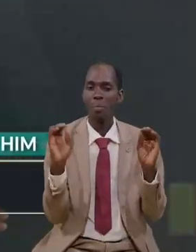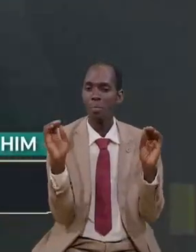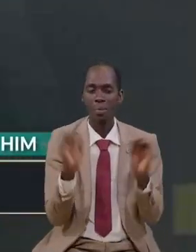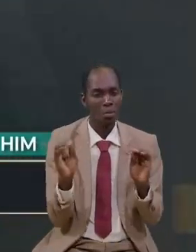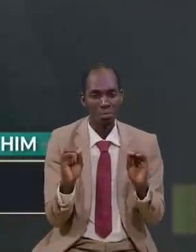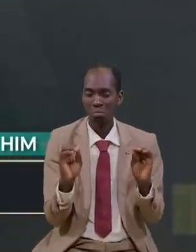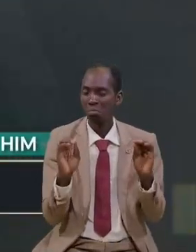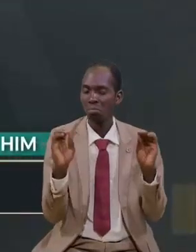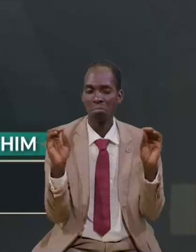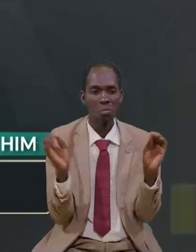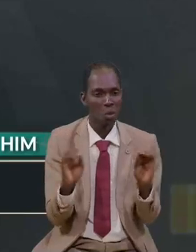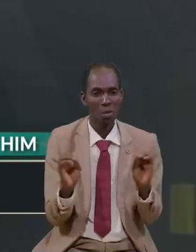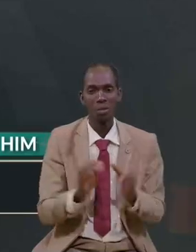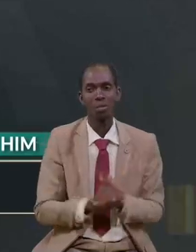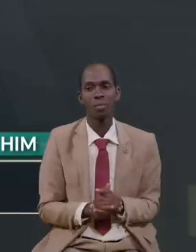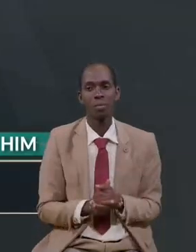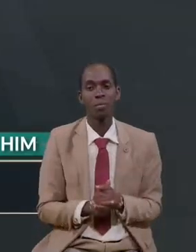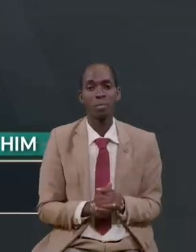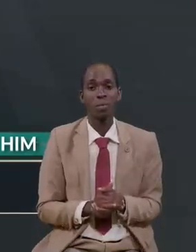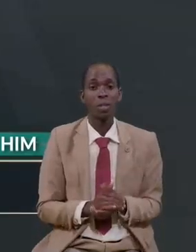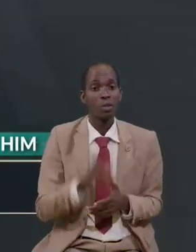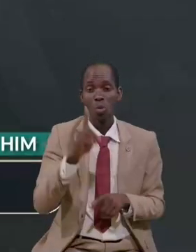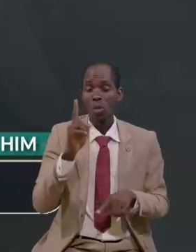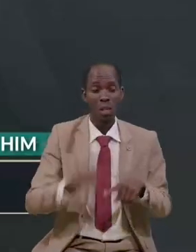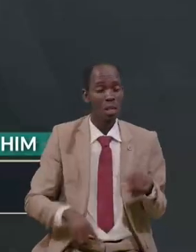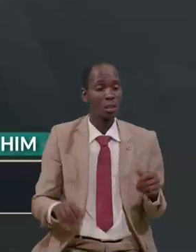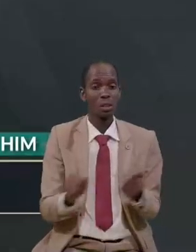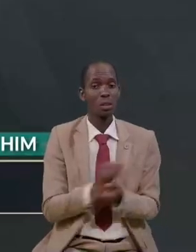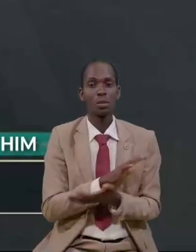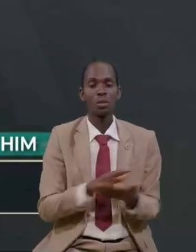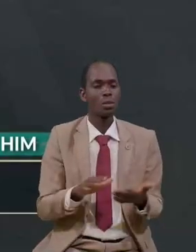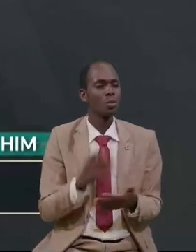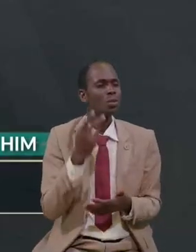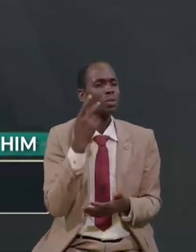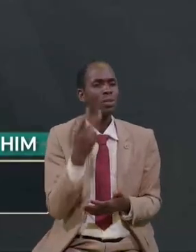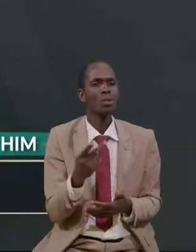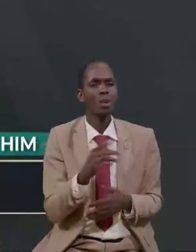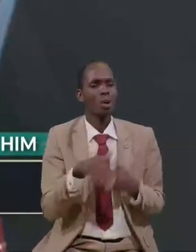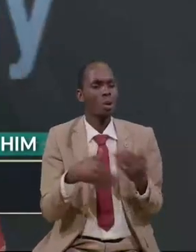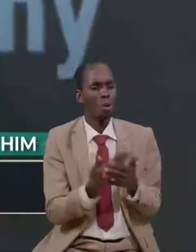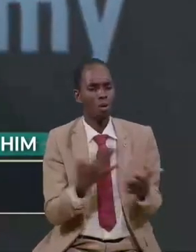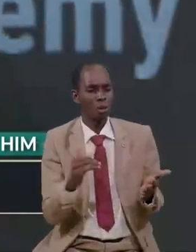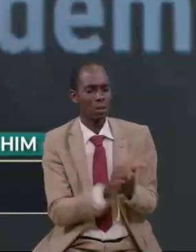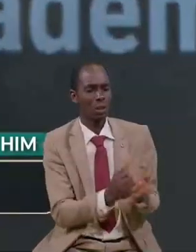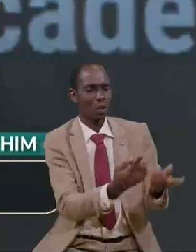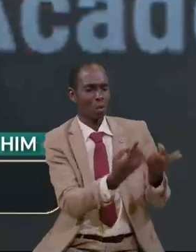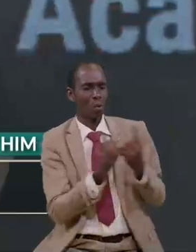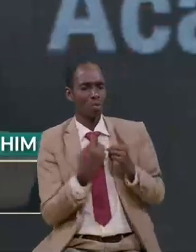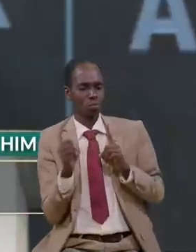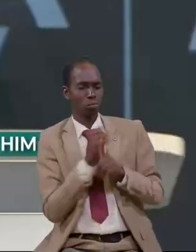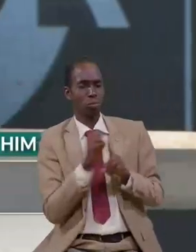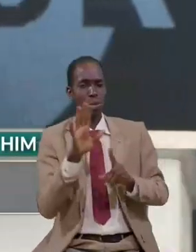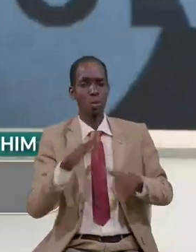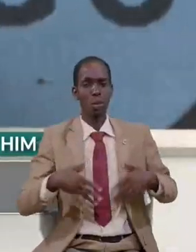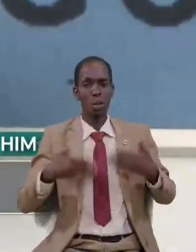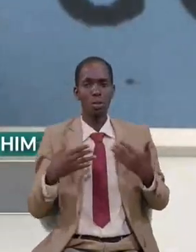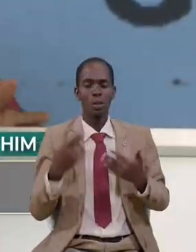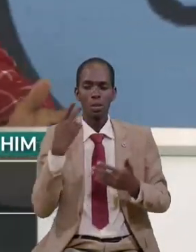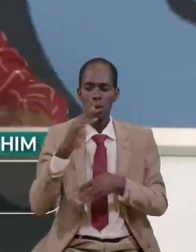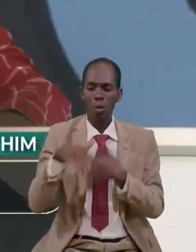tout. Tu ne peux pas détruire ces choses qui viennent contre ta vie. Toutes ces choses